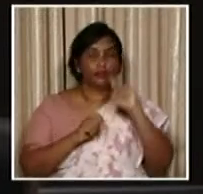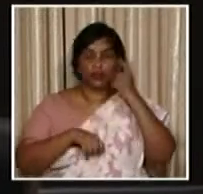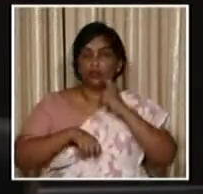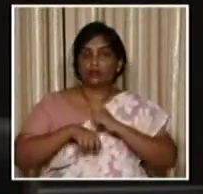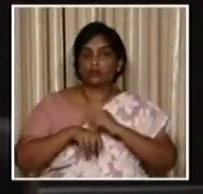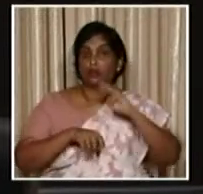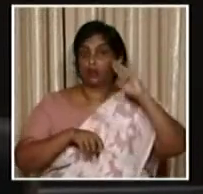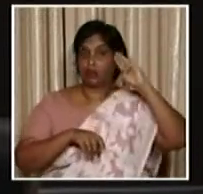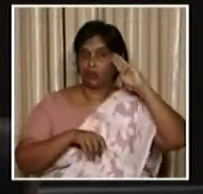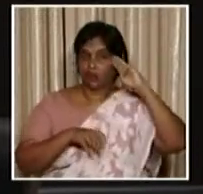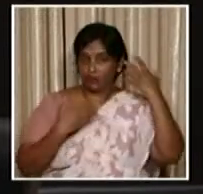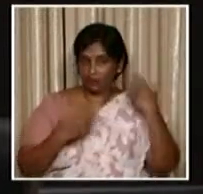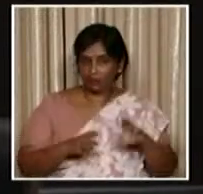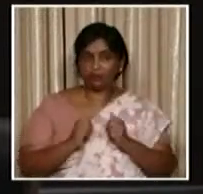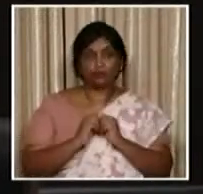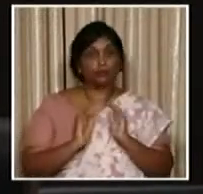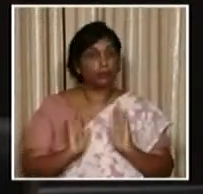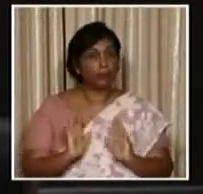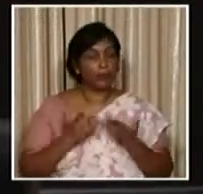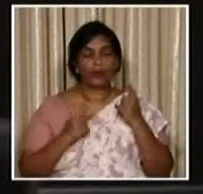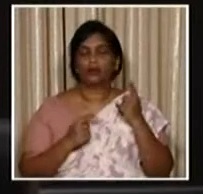වරට ප්‍රතිඥාව ලබා දෙනවා